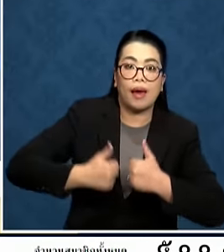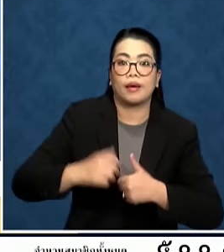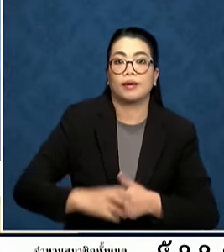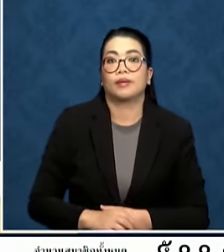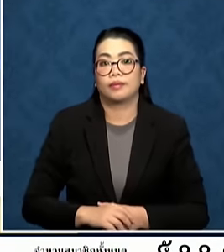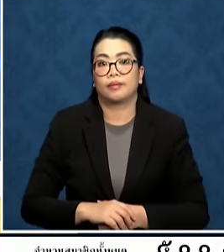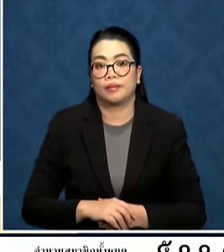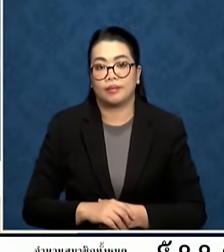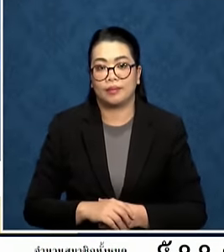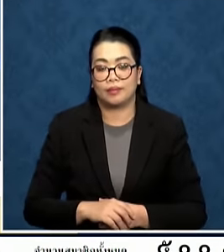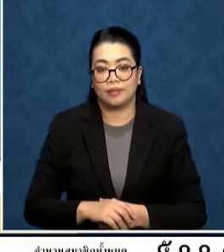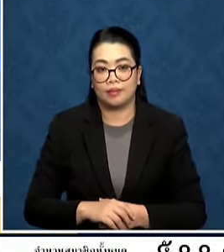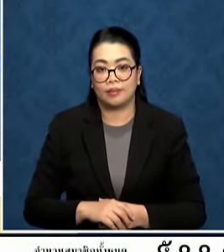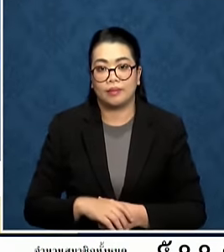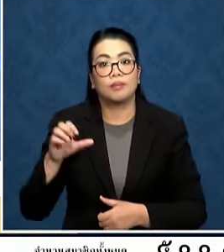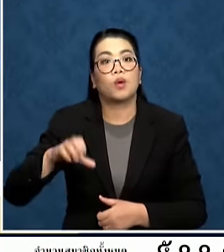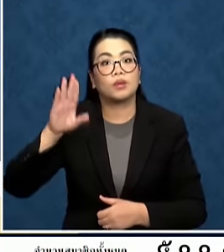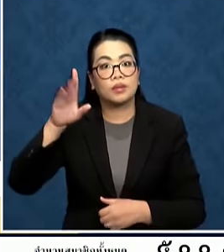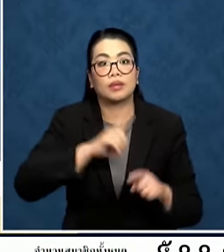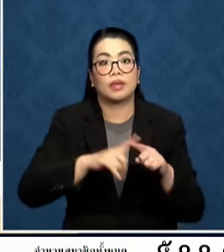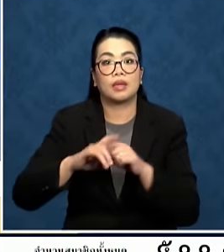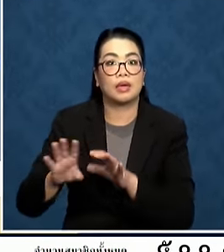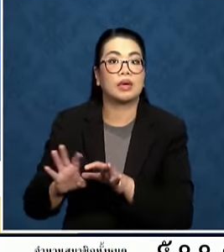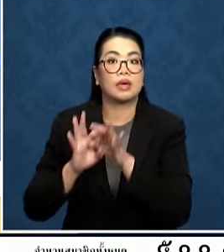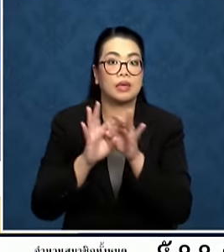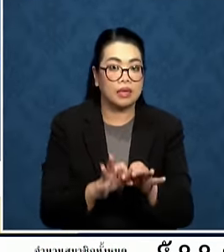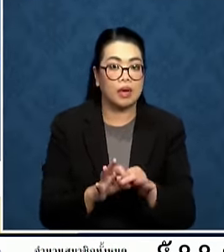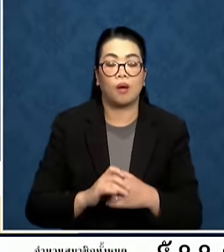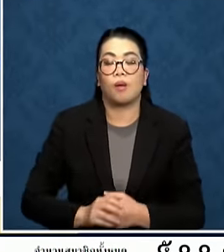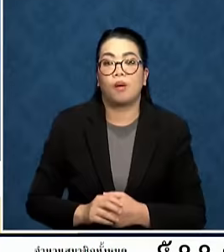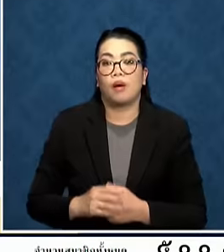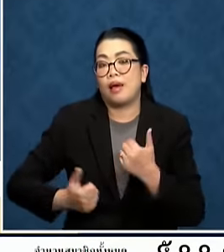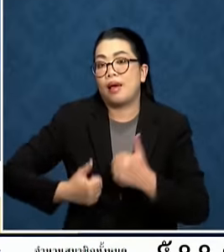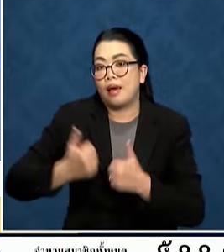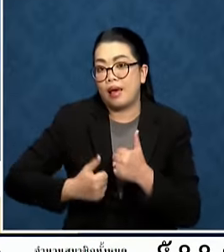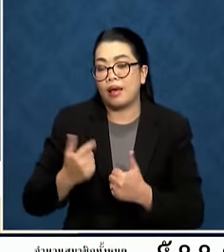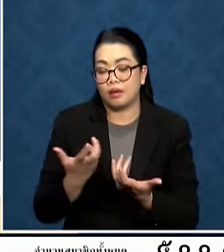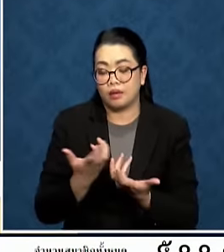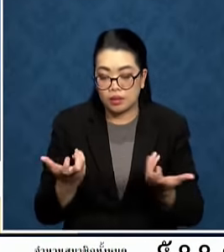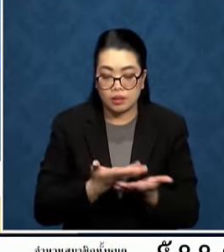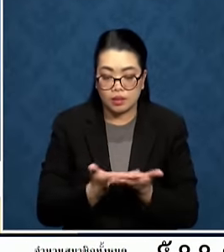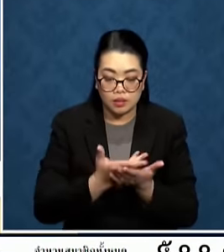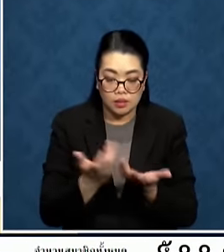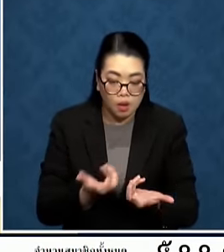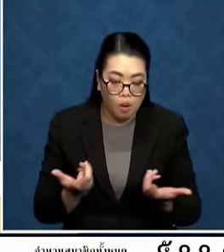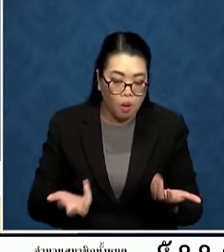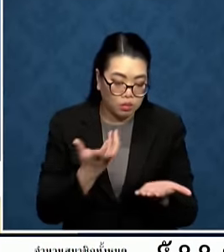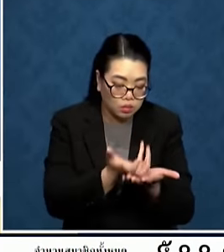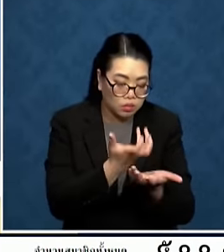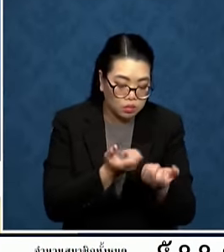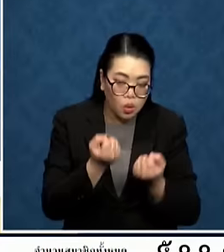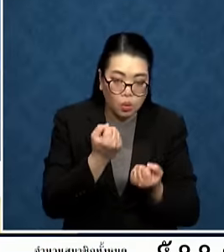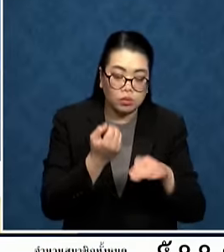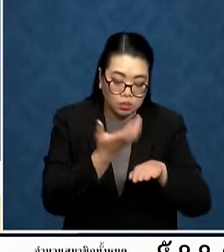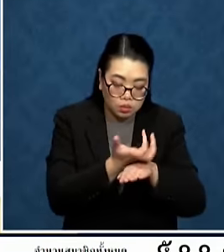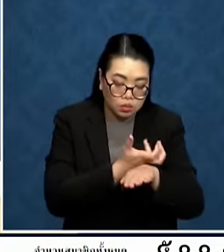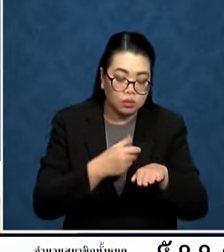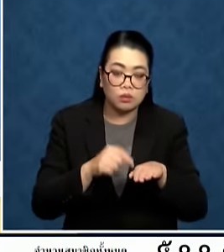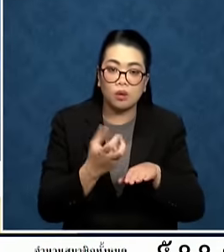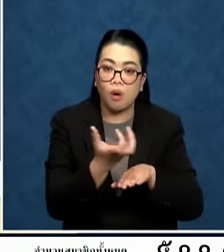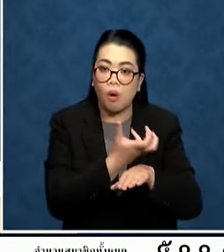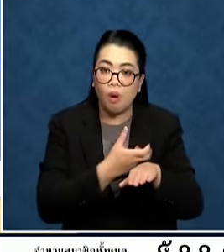เลยหรือประเด็นสร้างอุตสาหกรรมเกี่ยวเนื่องในประเทศนะครับวันนี้เอาให้เขาซื้อชิ้นส่วนที่เรียกว่า Common Partเราให้ได้ก่อน Common Partคืออะไรคือ